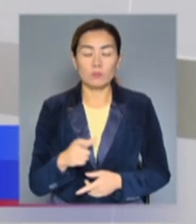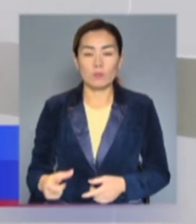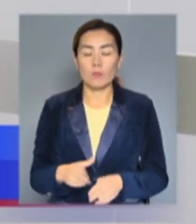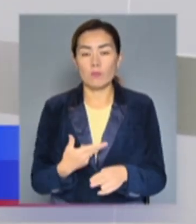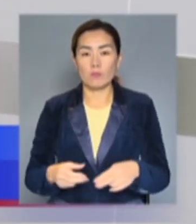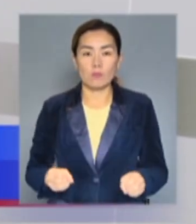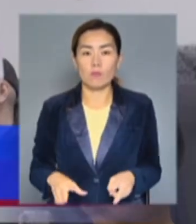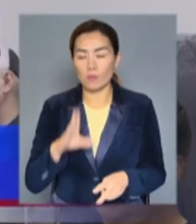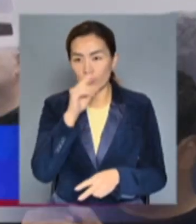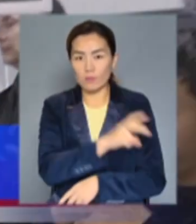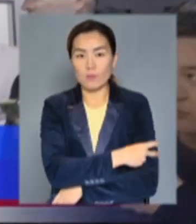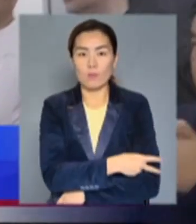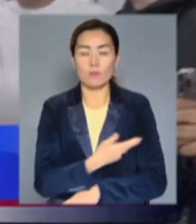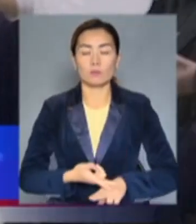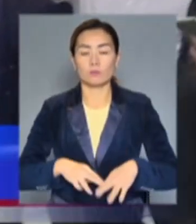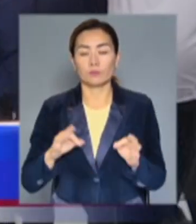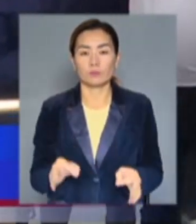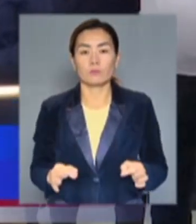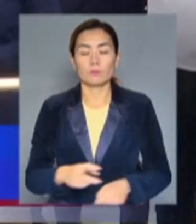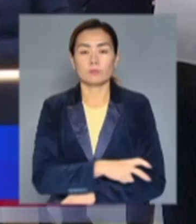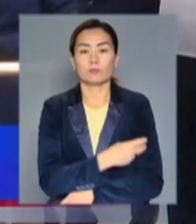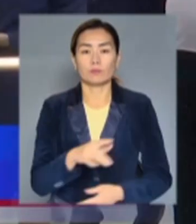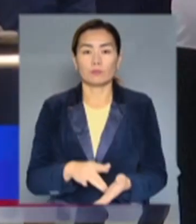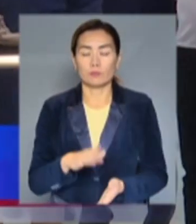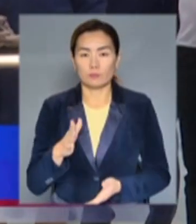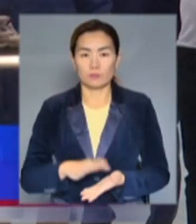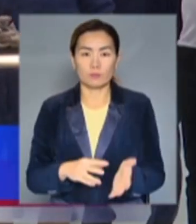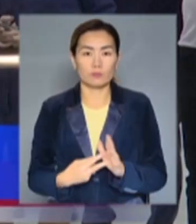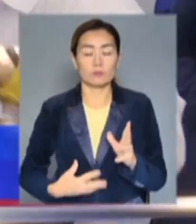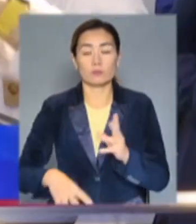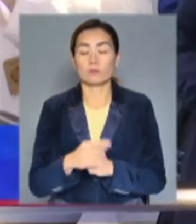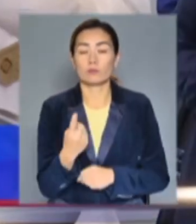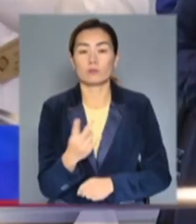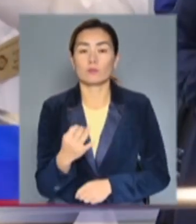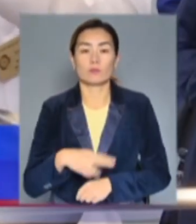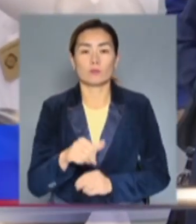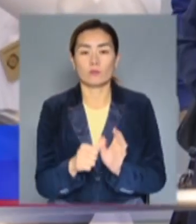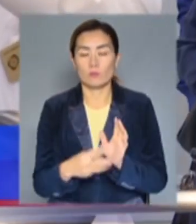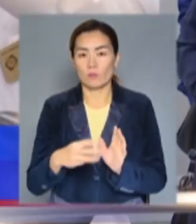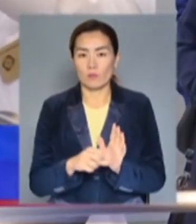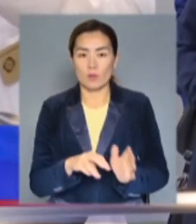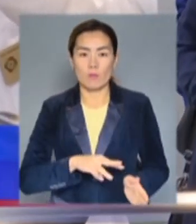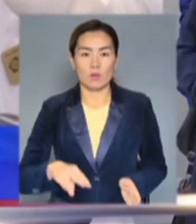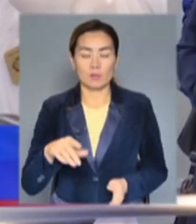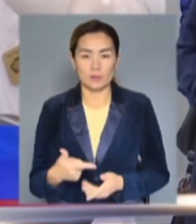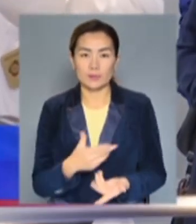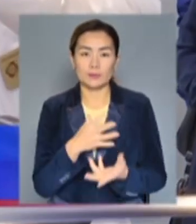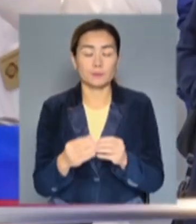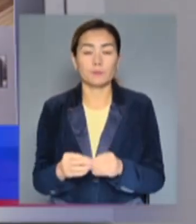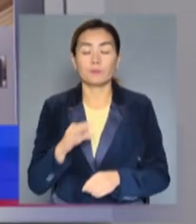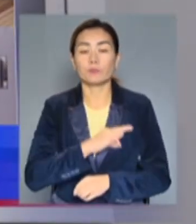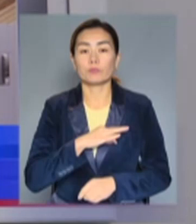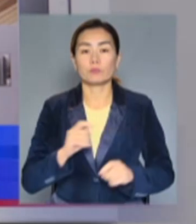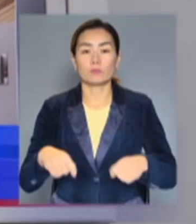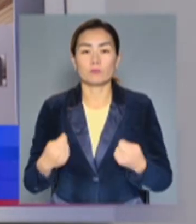жанының арашасы бола білген дәрігерлер үшін бұл таптырмайтын медициналық орталық. Жобаның жалпы құны 1 миллиард 636 миллион теңгені құрайды. Өз кезегінде